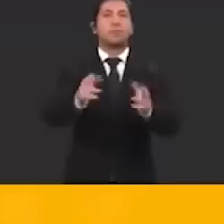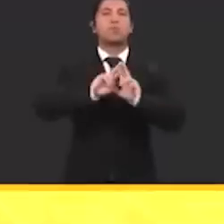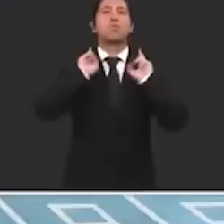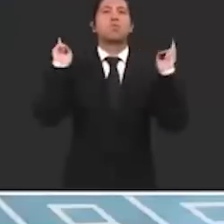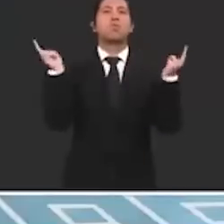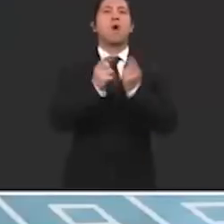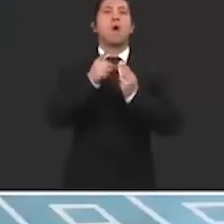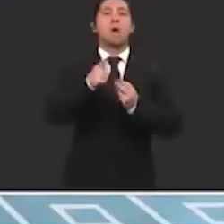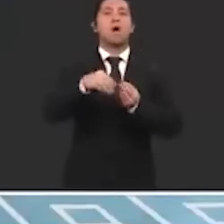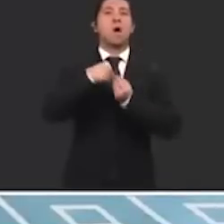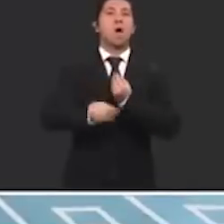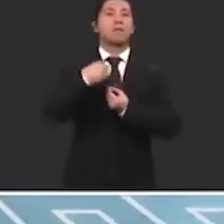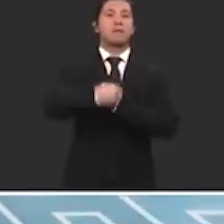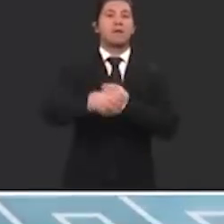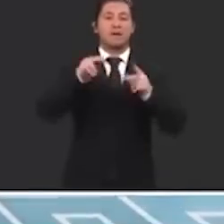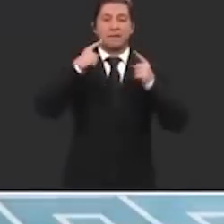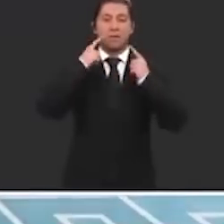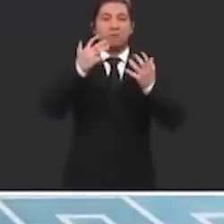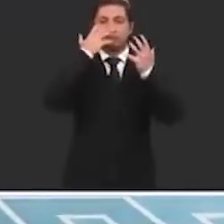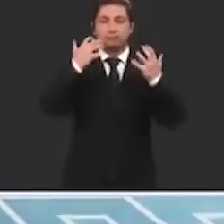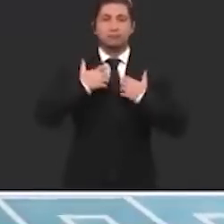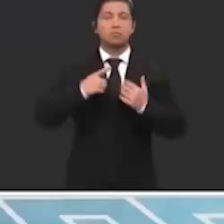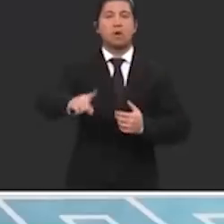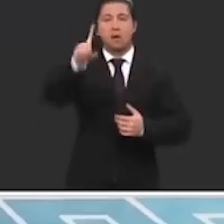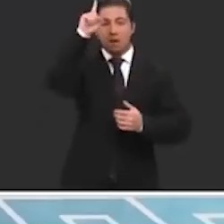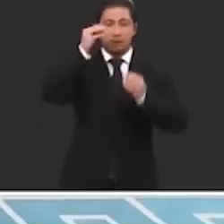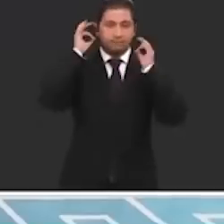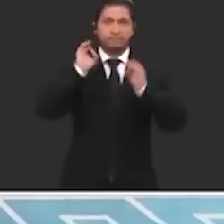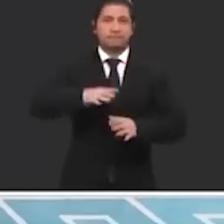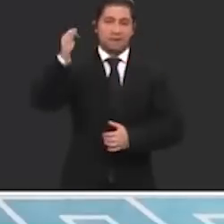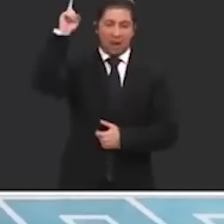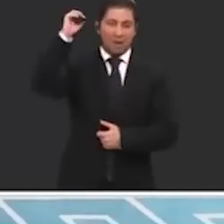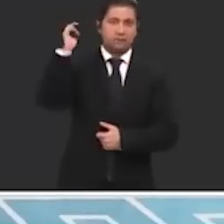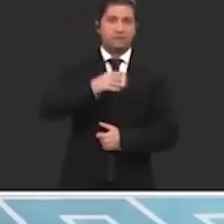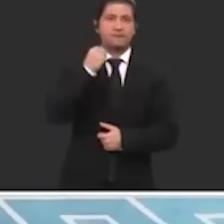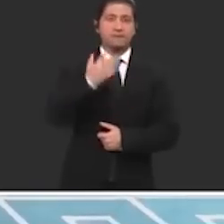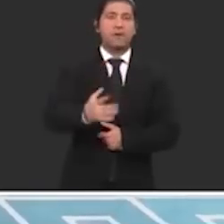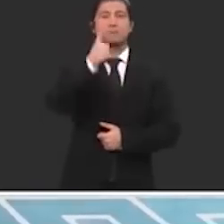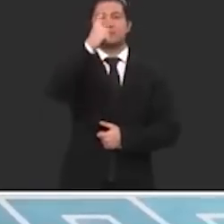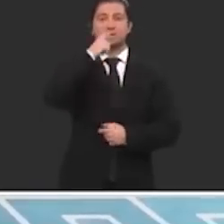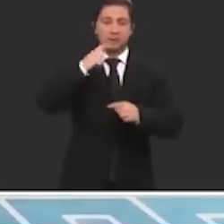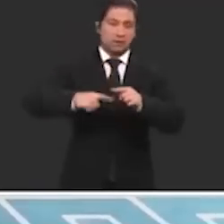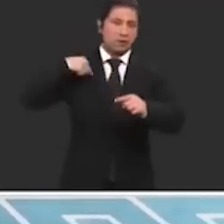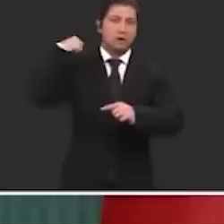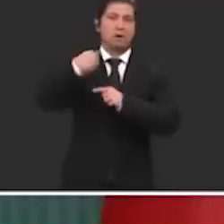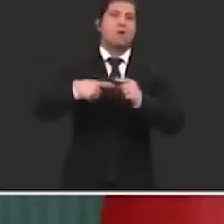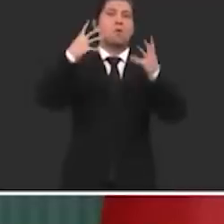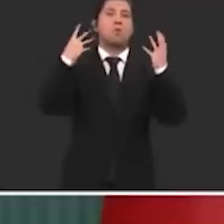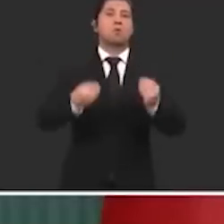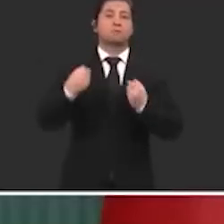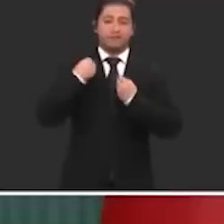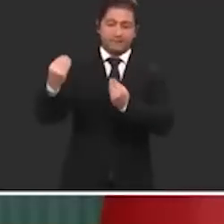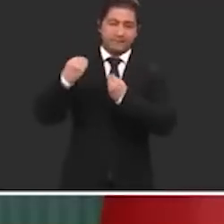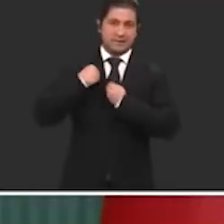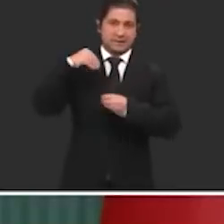Dünyamızı kandil gibi aydınlatan bu ilahi tecellinin bir sene-i devriyesine daha bizleri ulaştırdığı